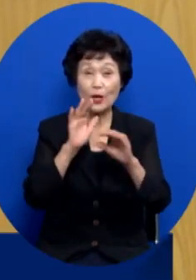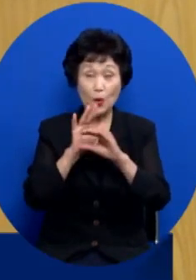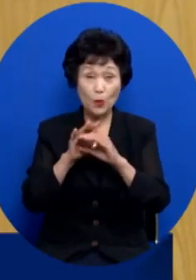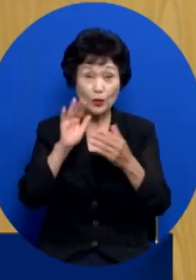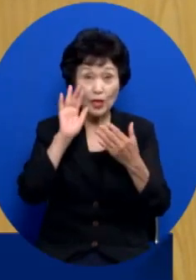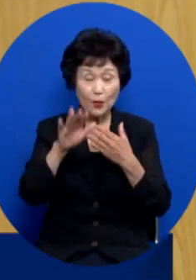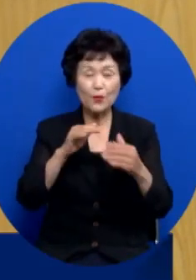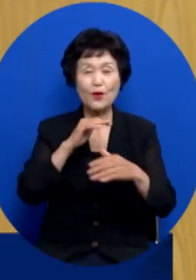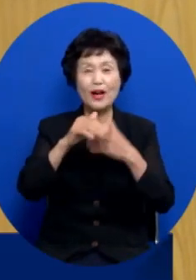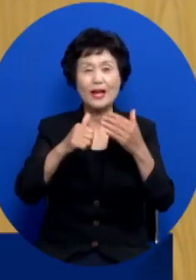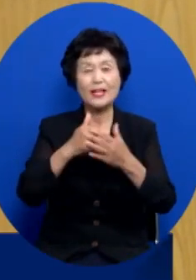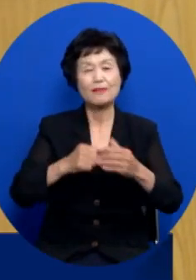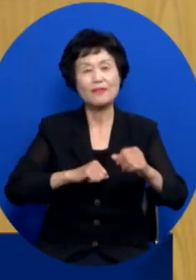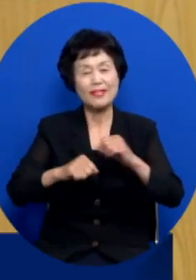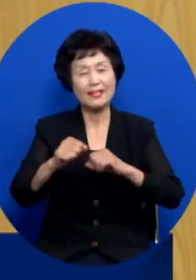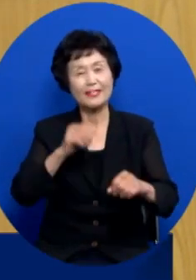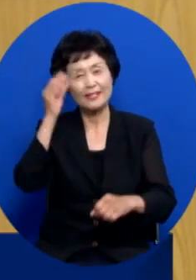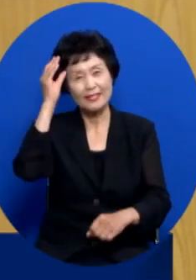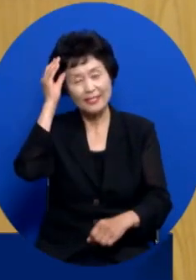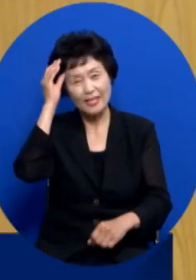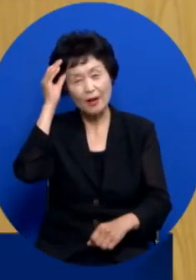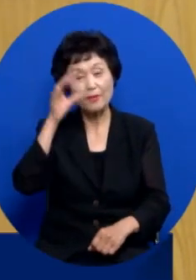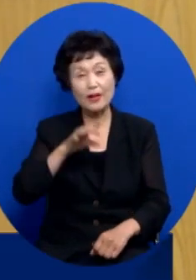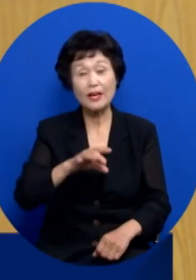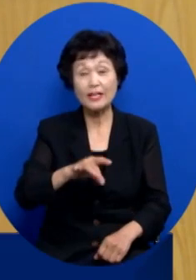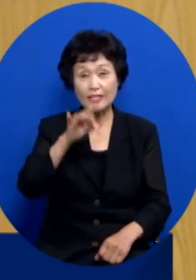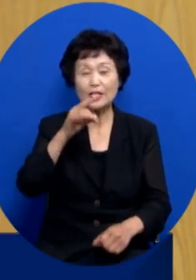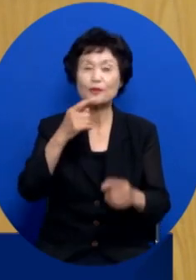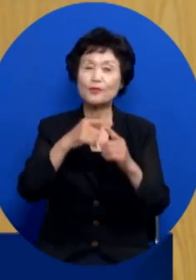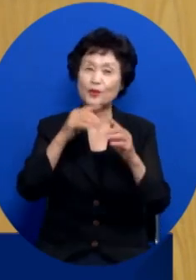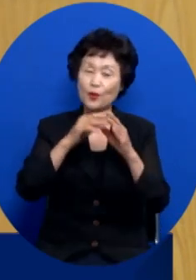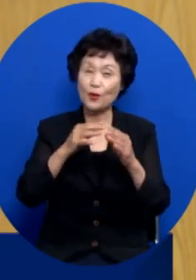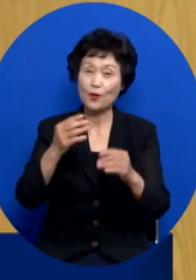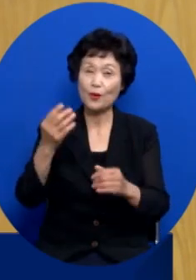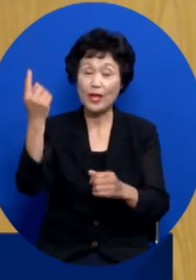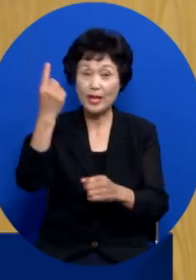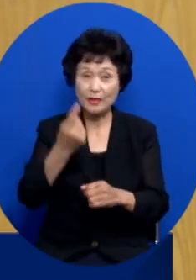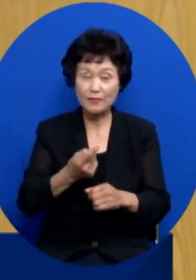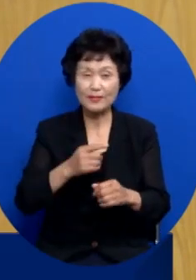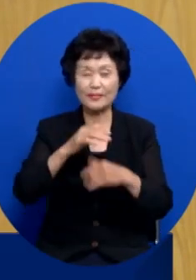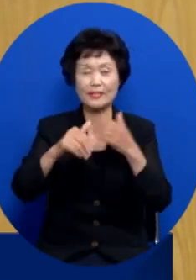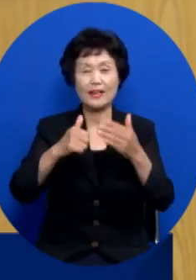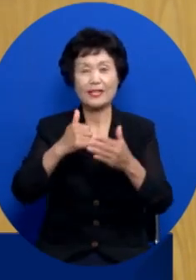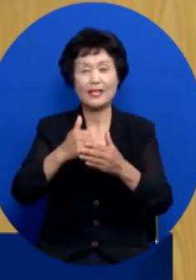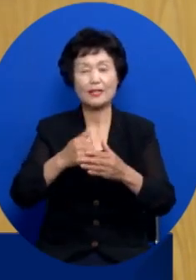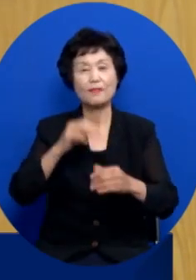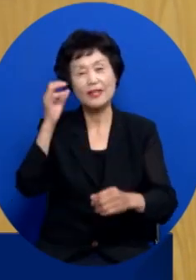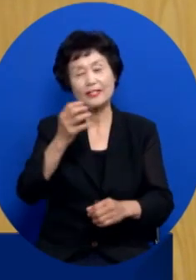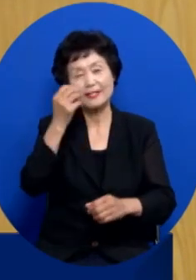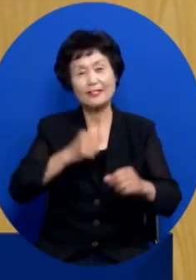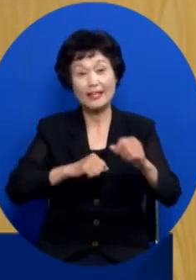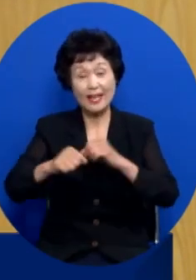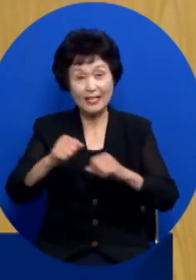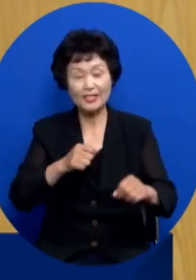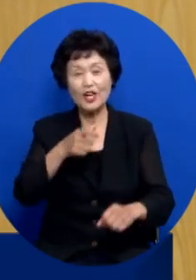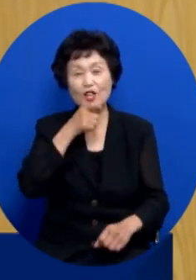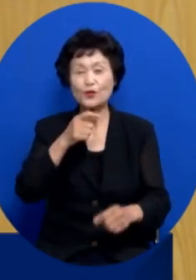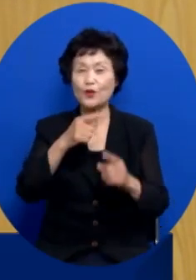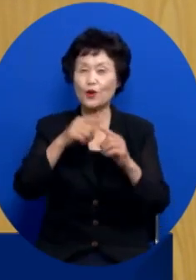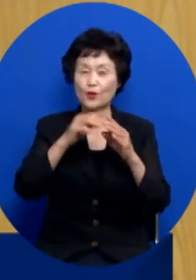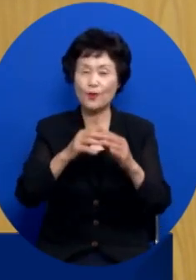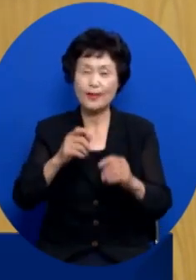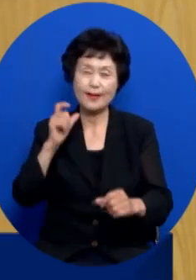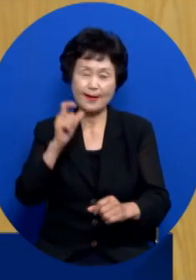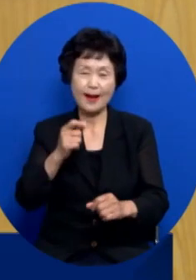하나님 역사하실 것을 기대하면서 초대교회에 임하실 하나님의 성령의 역사가 우리 여의도 순복음 수원교회에 강력하게